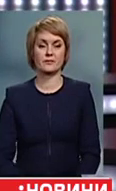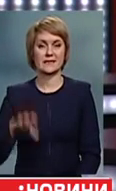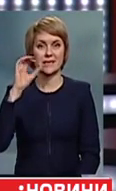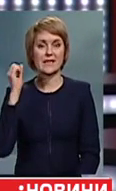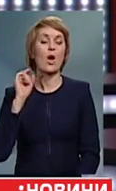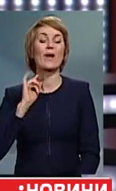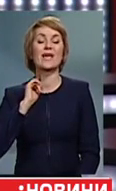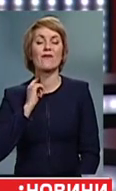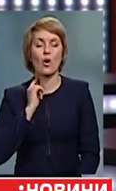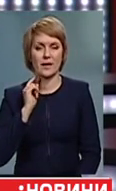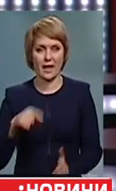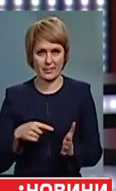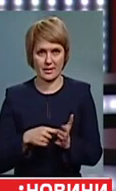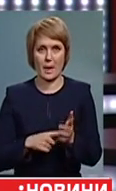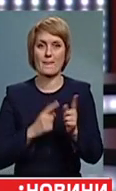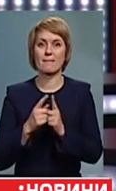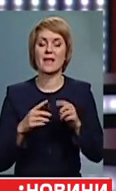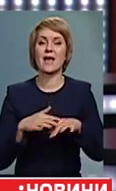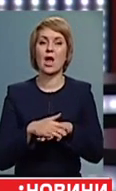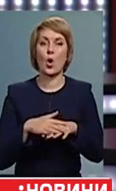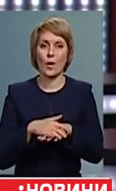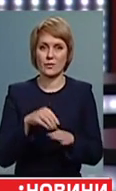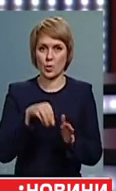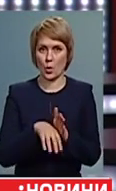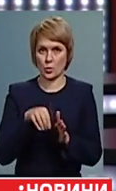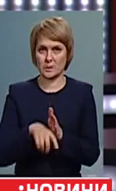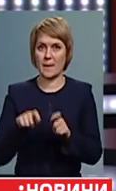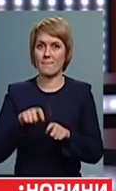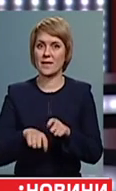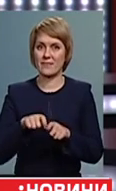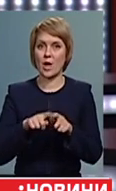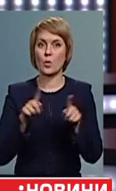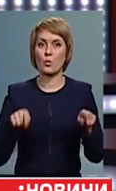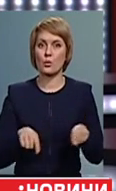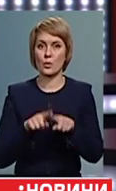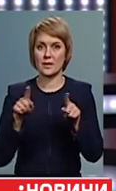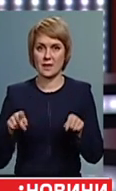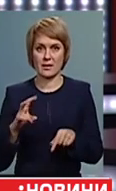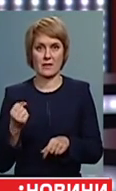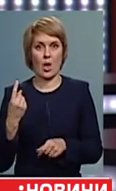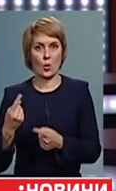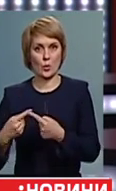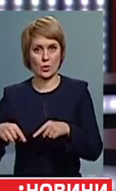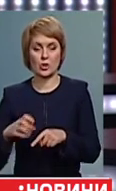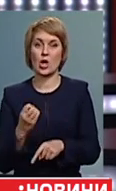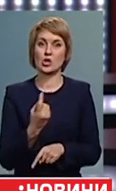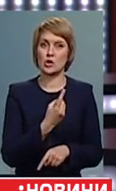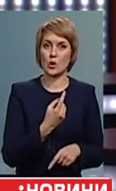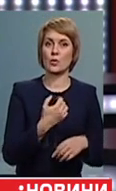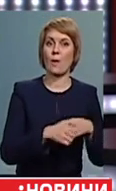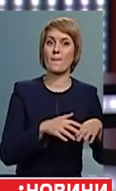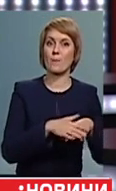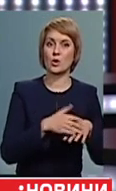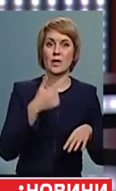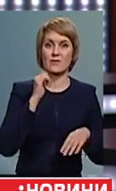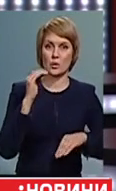У Кіровограді перераховують голоси, перевіряють бюлетені на одній з дільниць. Ще на одній їх перелічили вчора ввечері. Там результати